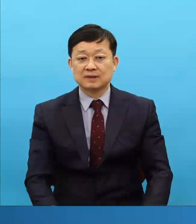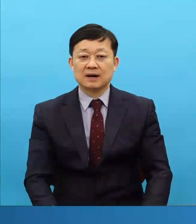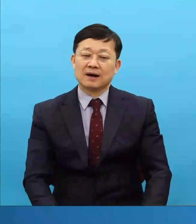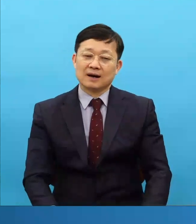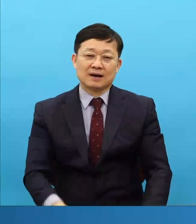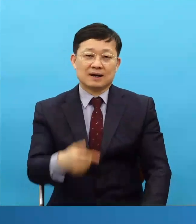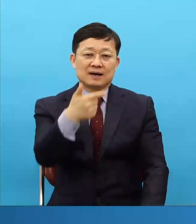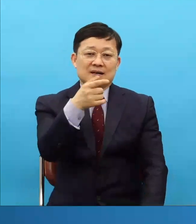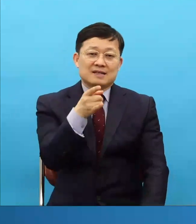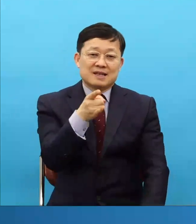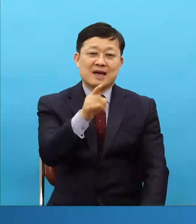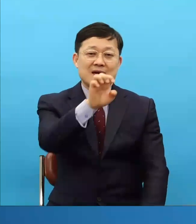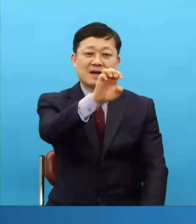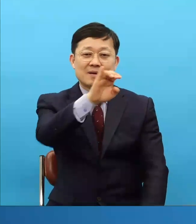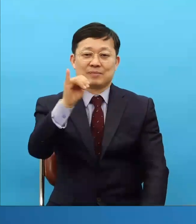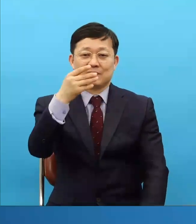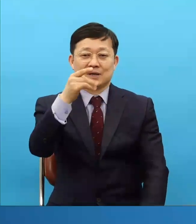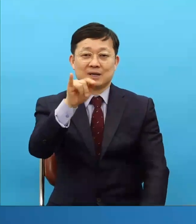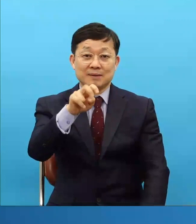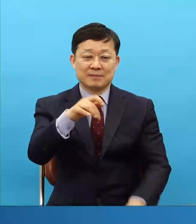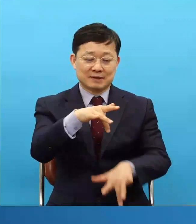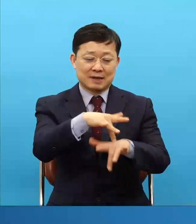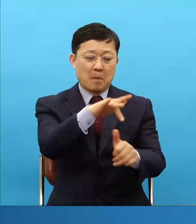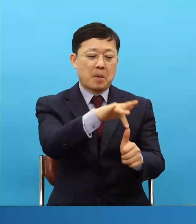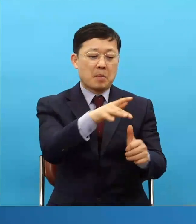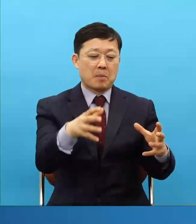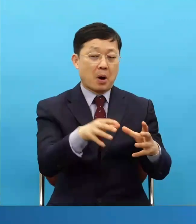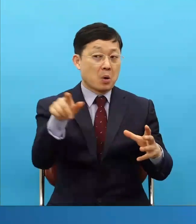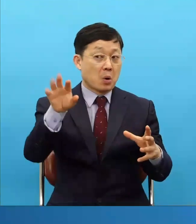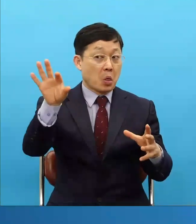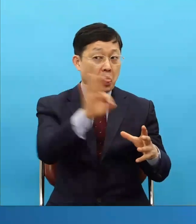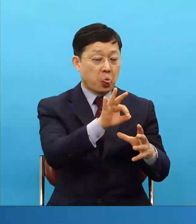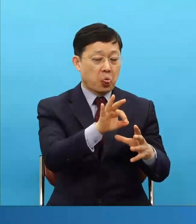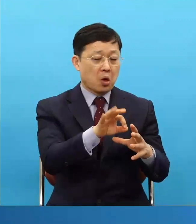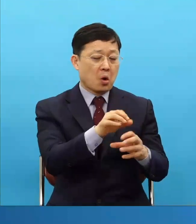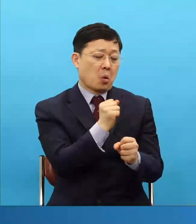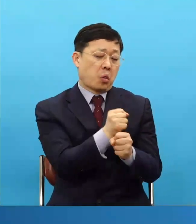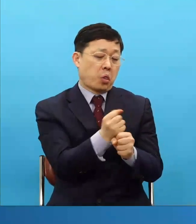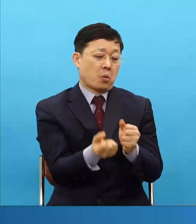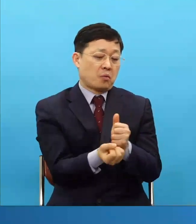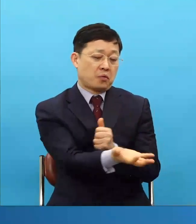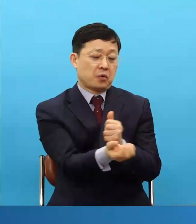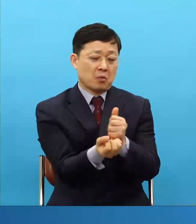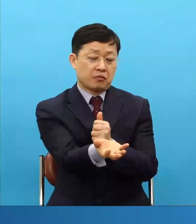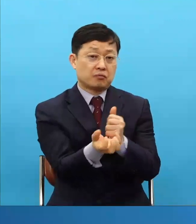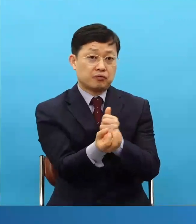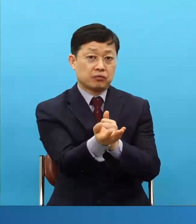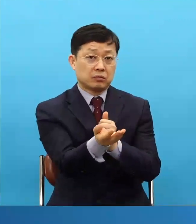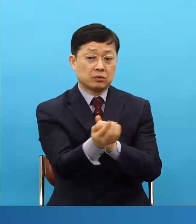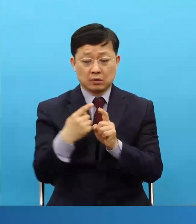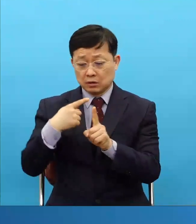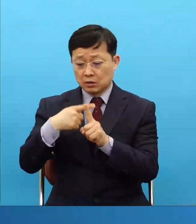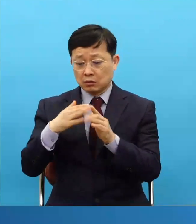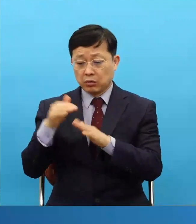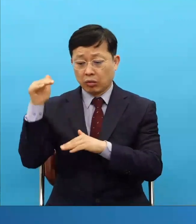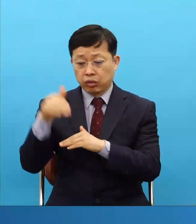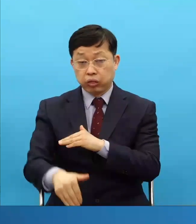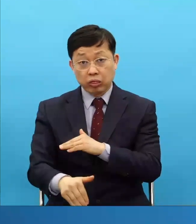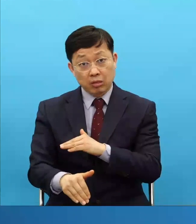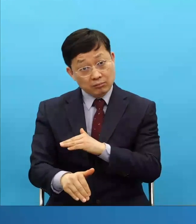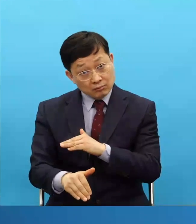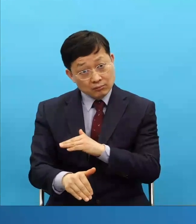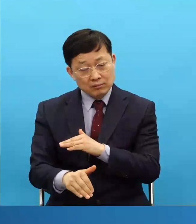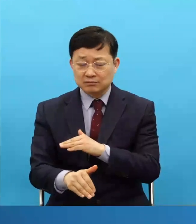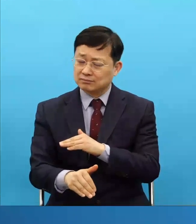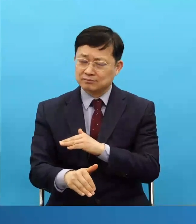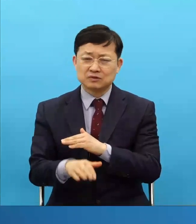네피림들이 다 해요. And who are mainly doing this? It's mainly the Nephilim. 왜 우리가 질 겁니까? Then why would we lose to them? 우리는 네피림 살릴 수 있는 답이